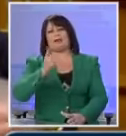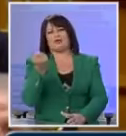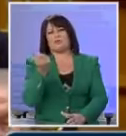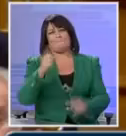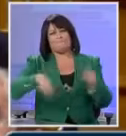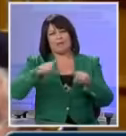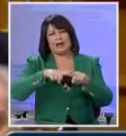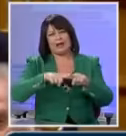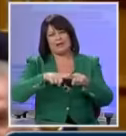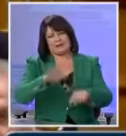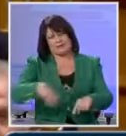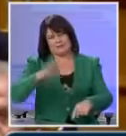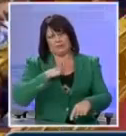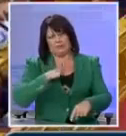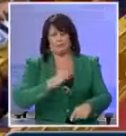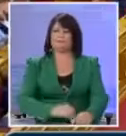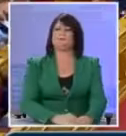οικονομίας και της ελληνικής